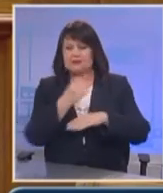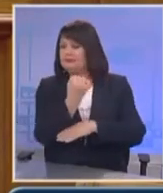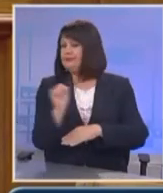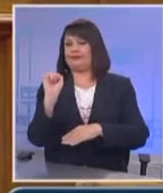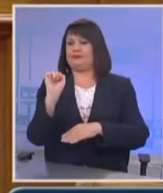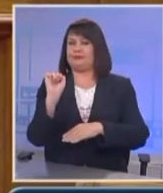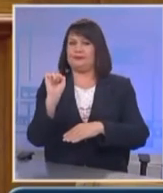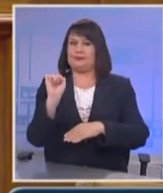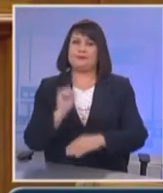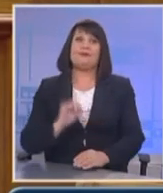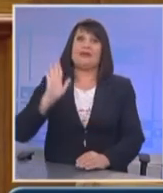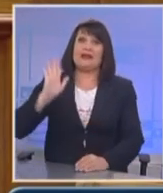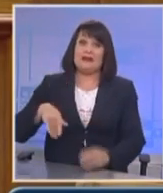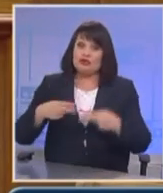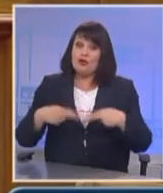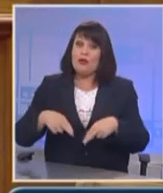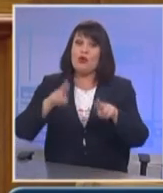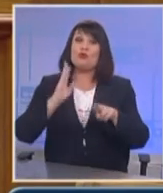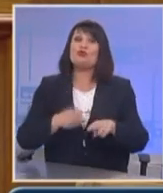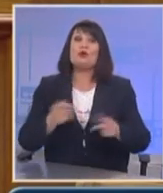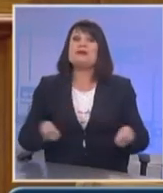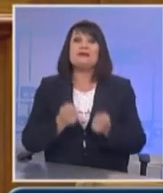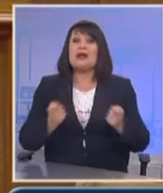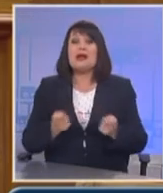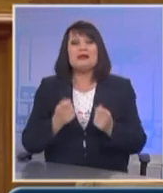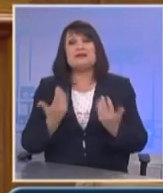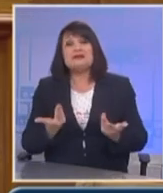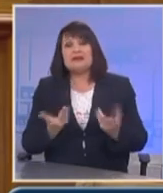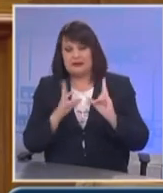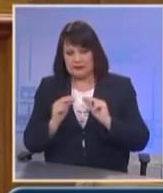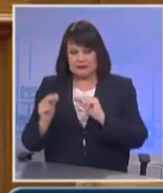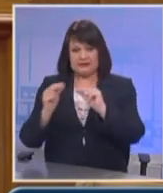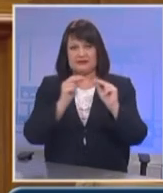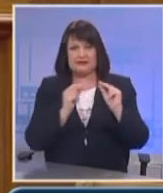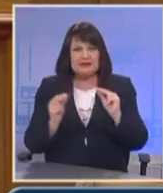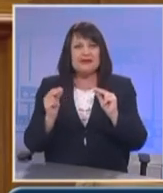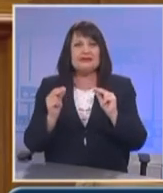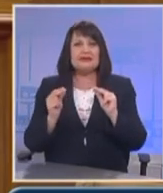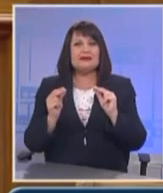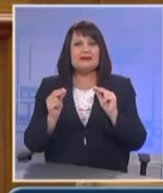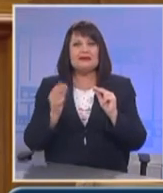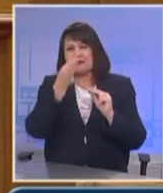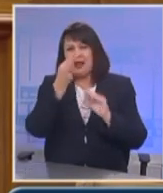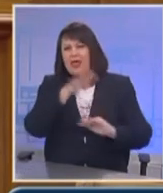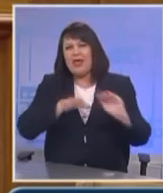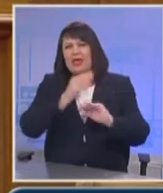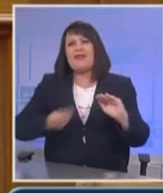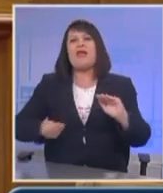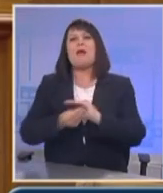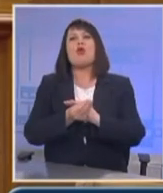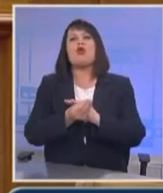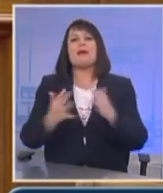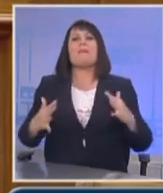ο τελευταίος δρόμος που έχεις να ακολουθήσεις είναι να ανοίξεις τη συζήτηση για το κυνήγι της διαπλοκής. Το